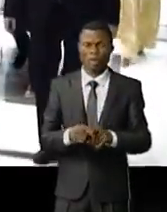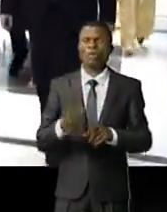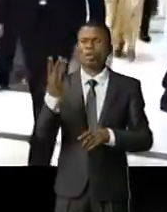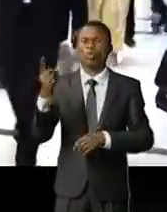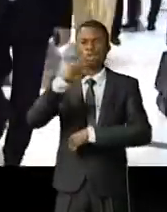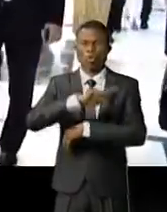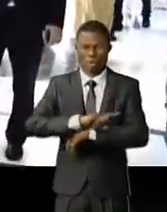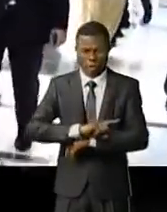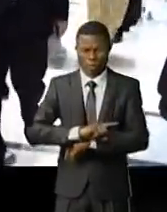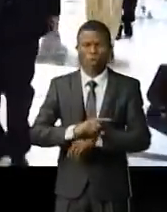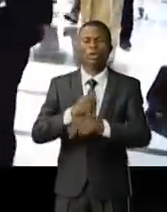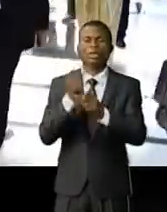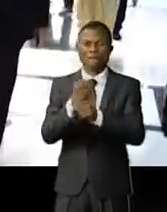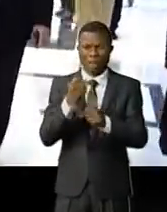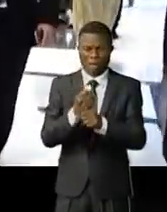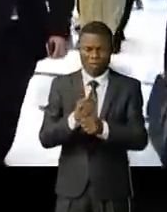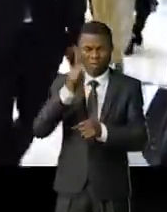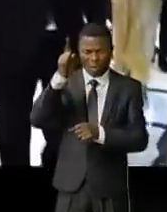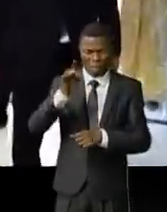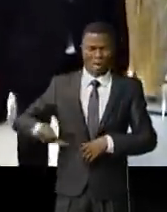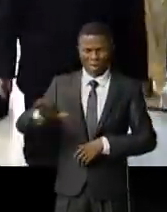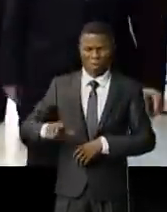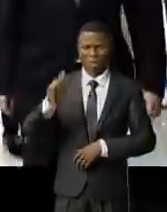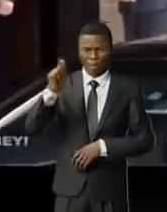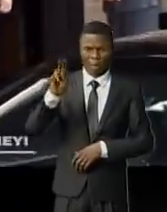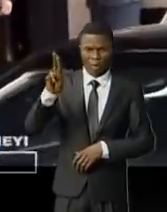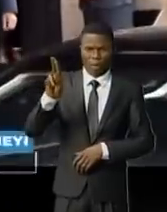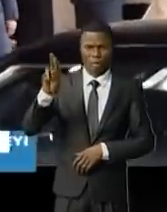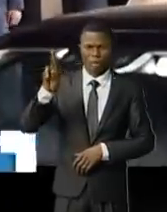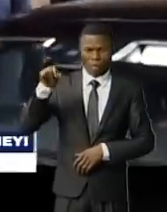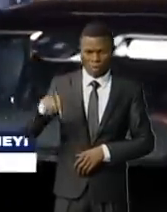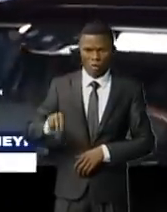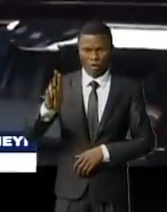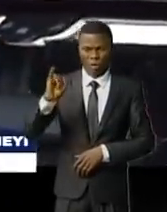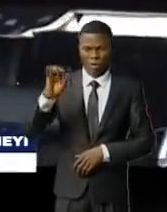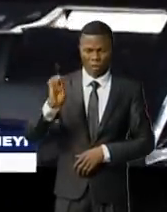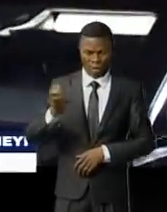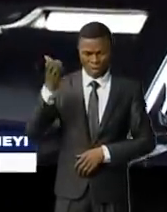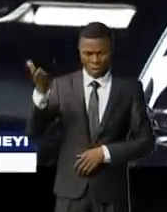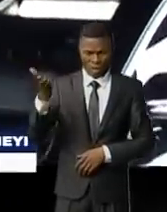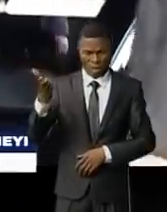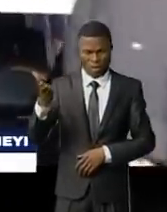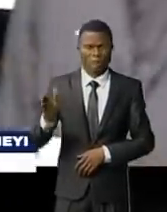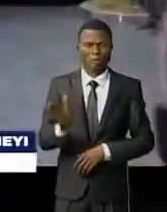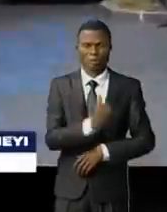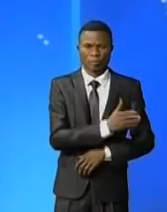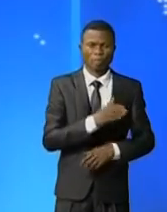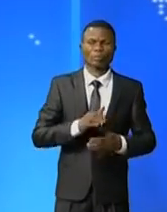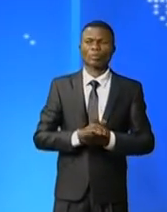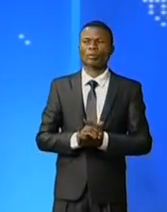heures de séjour de travail du chef de l'État Félix-Antoine Tshisekedi Tshilombo au pays de Recep Tayyip Erdogan.